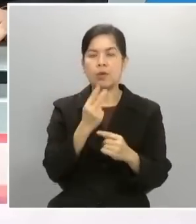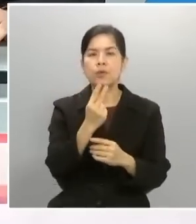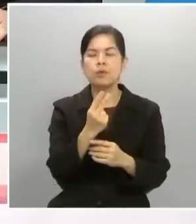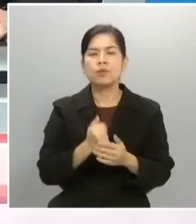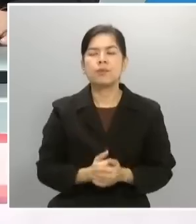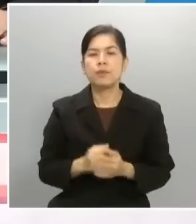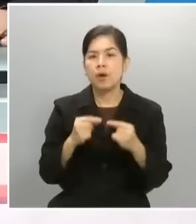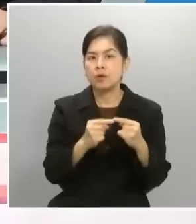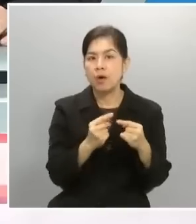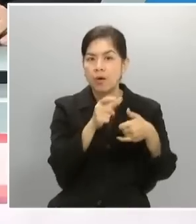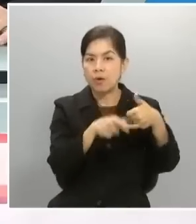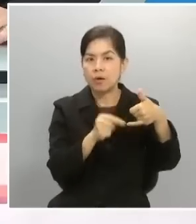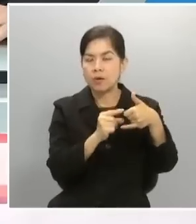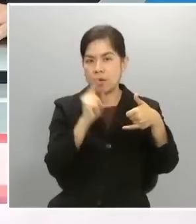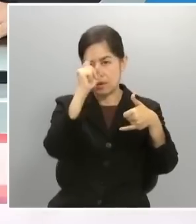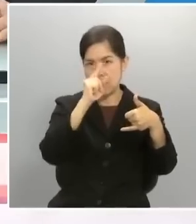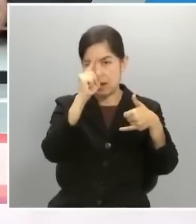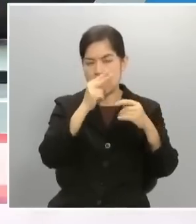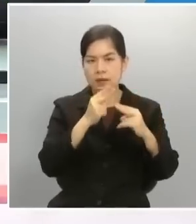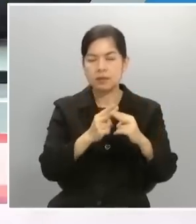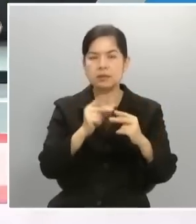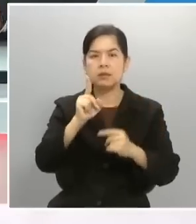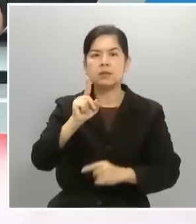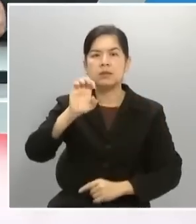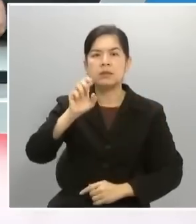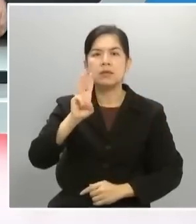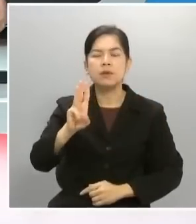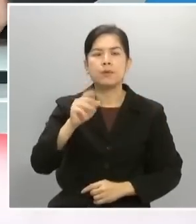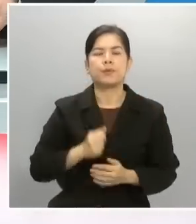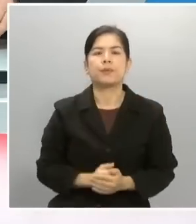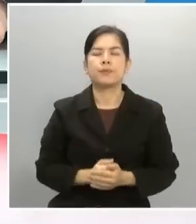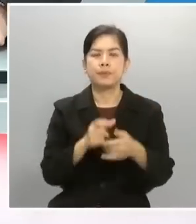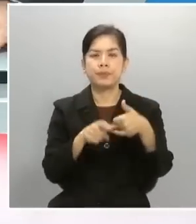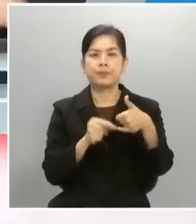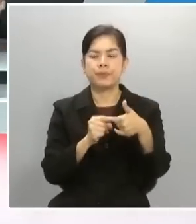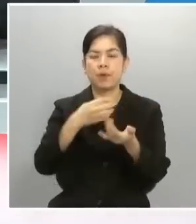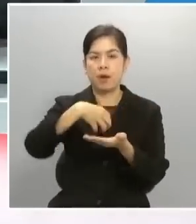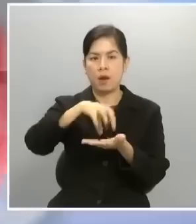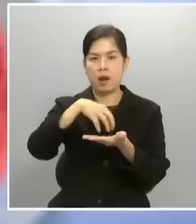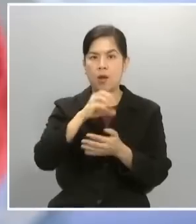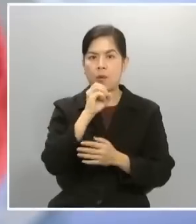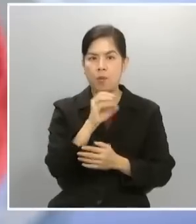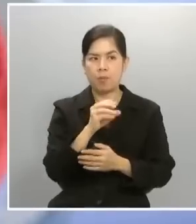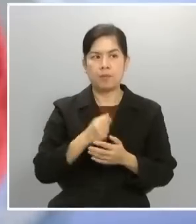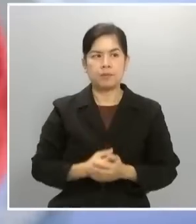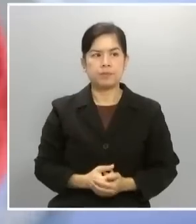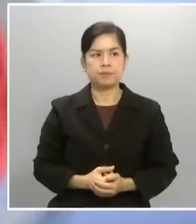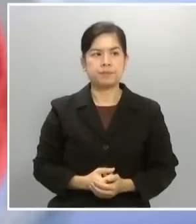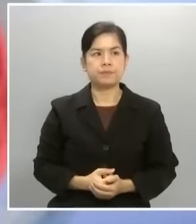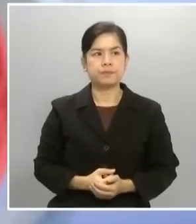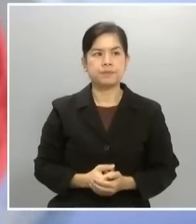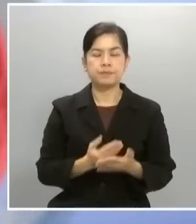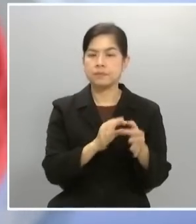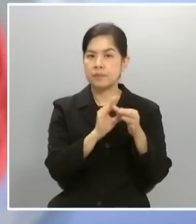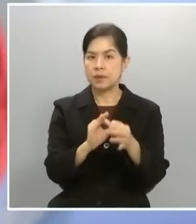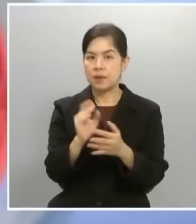อริสรานะฮะแน่นอนครับประเด็นที่ตัวเธอเองเนี่ยได้มีการออกมาเปิดหรือหลายคนบอกว่าออกมาวางระเบิดเอาไว้เรื่องราวของ